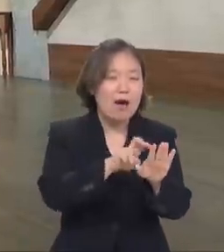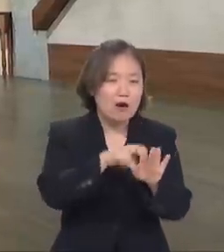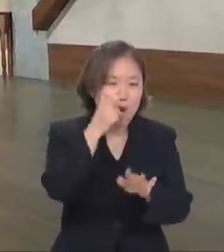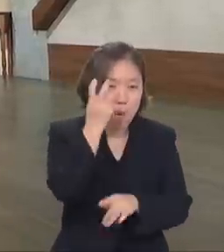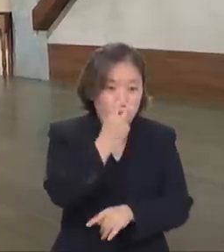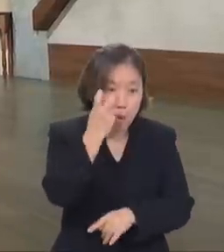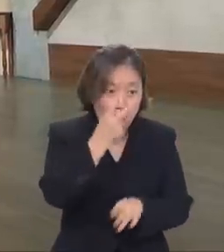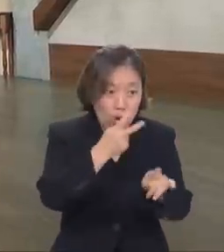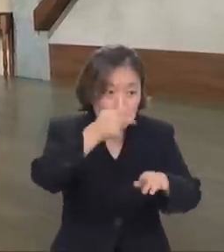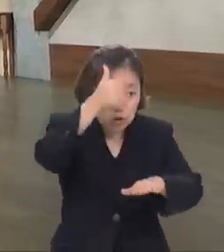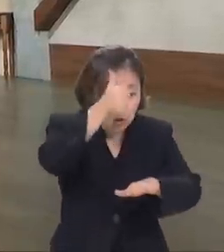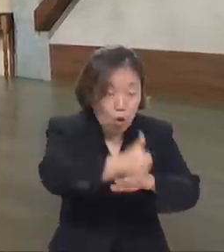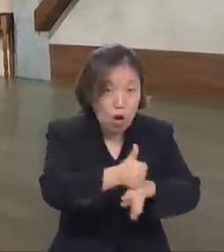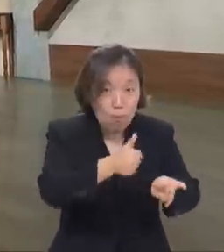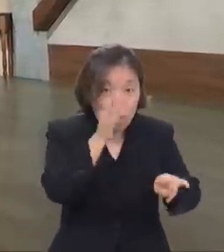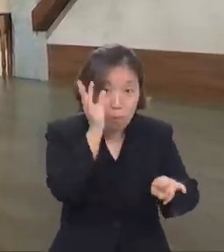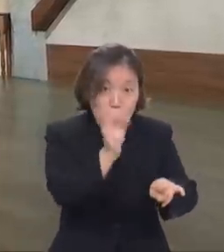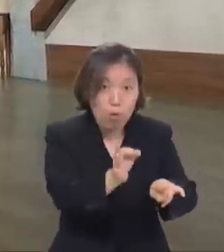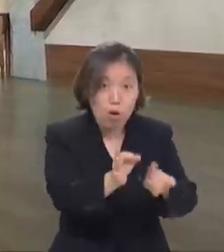결과가 나왔는데